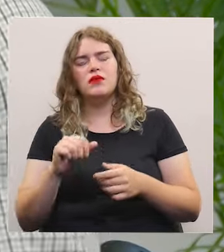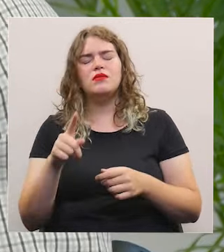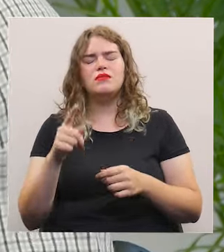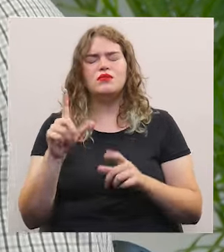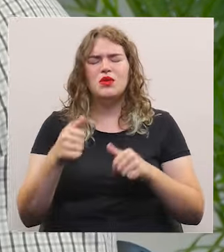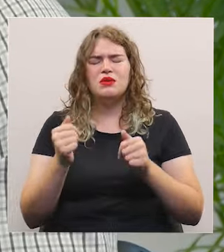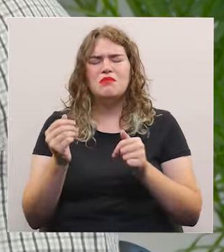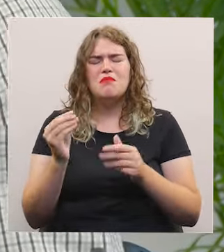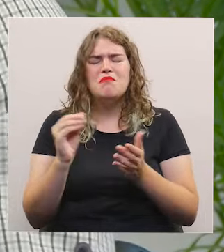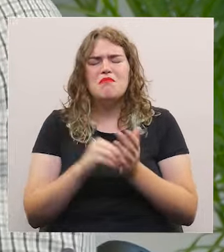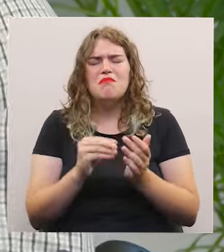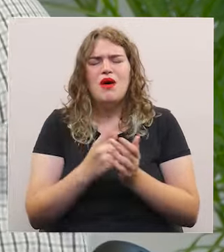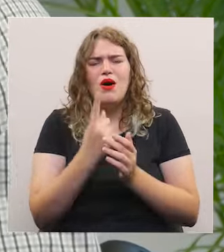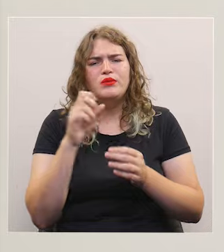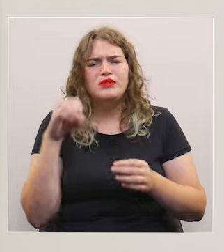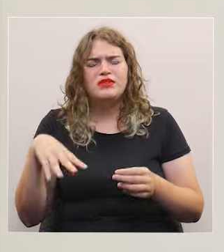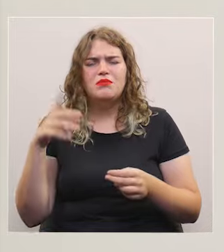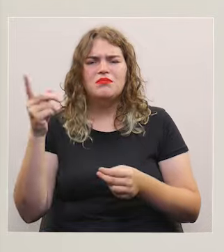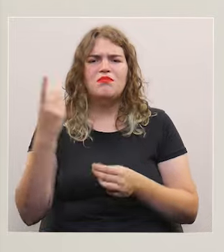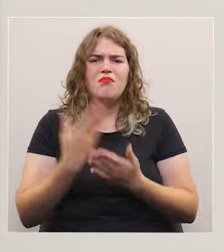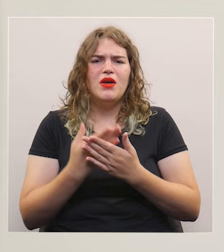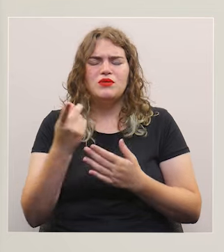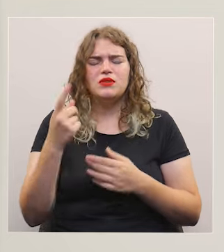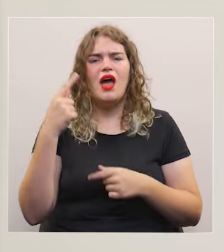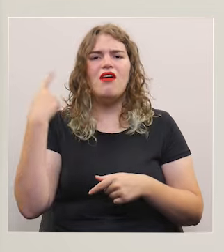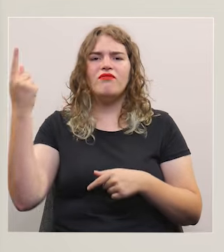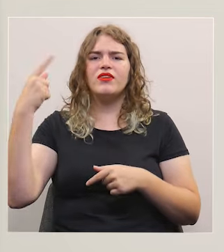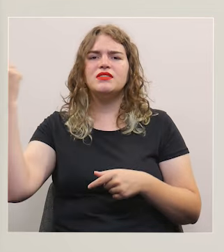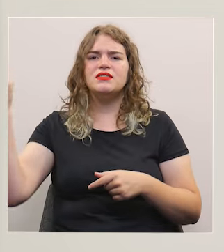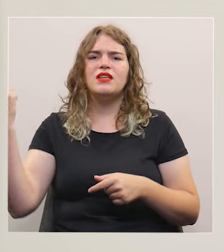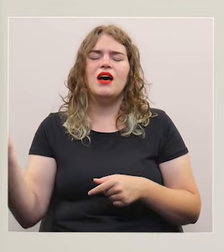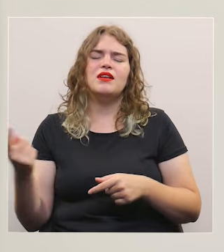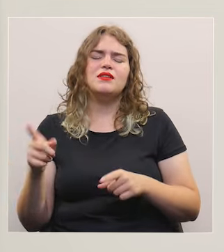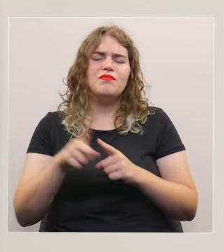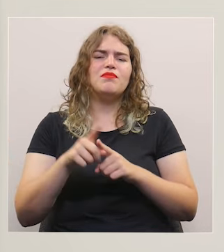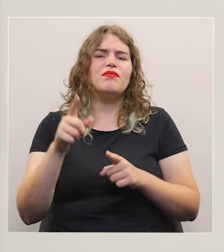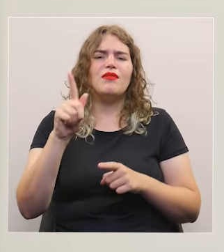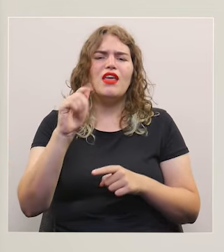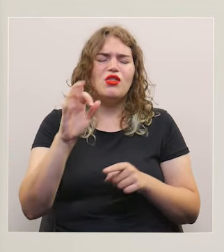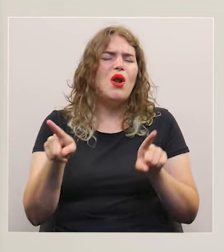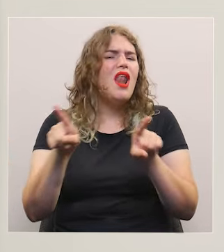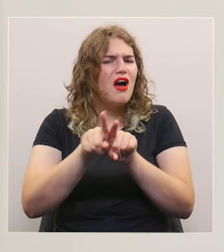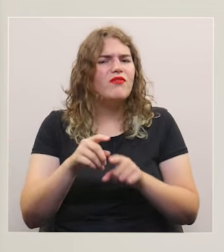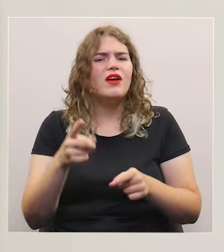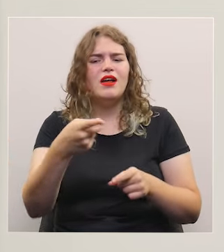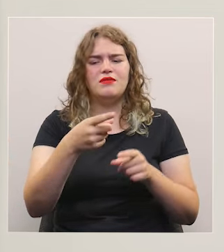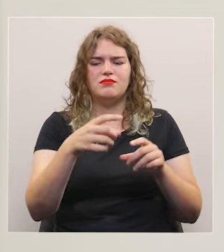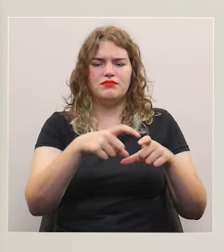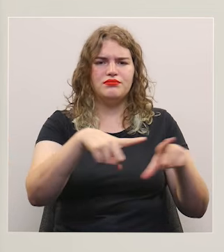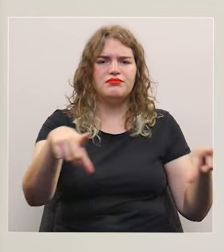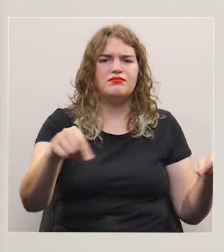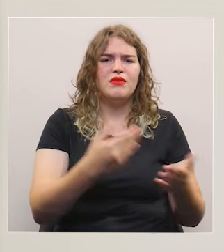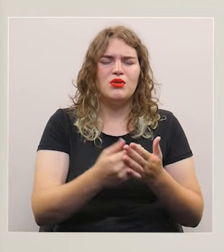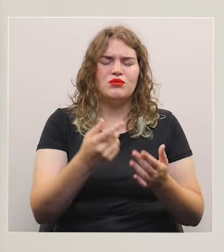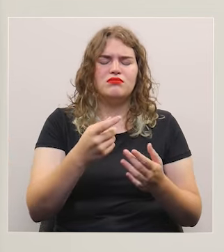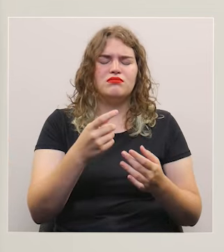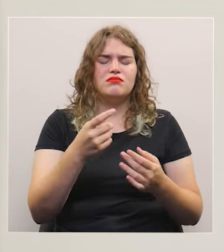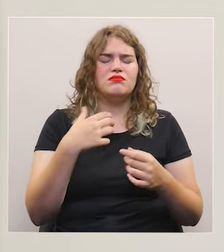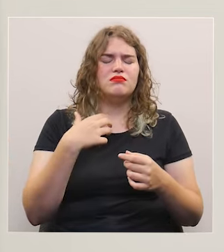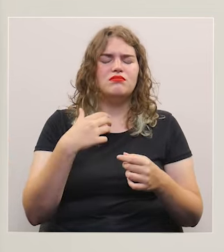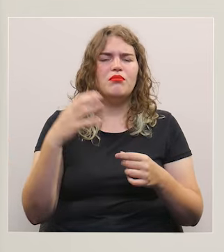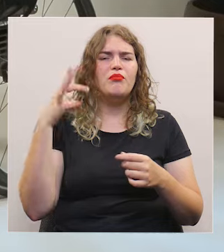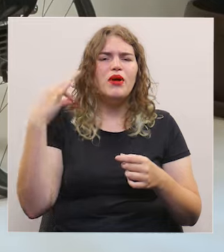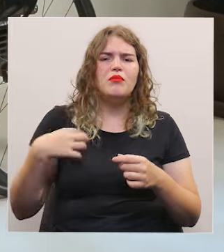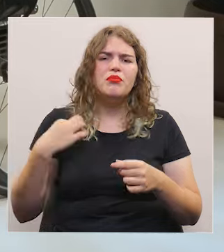Doamne, mai am nevoie de un semn din partea Ta dacă așa este. Și am visat. Și Gedeon a pus semnul cu lâna, odată să rămână lâna udă și odată pământul și odată să